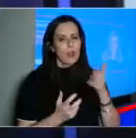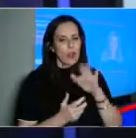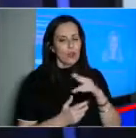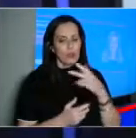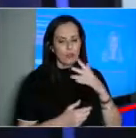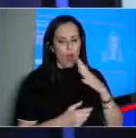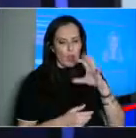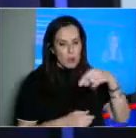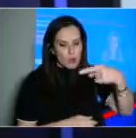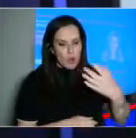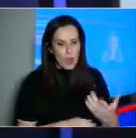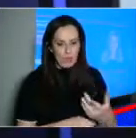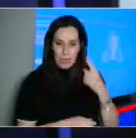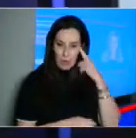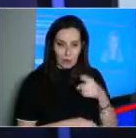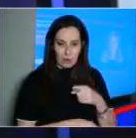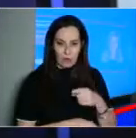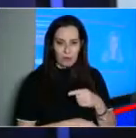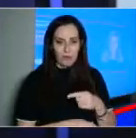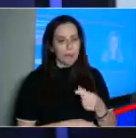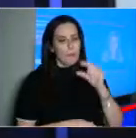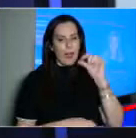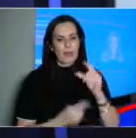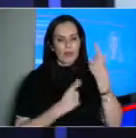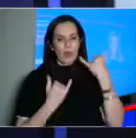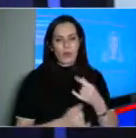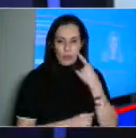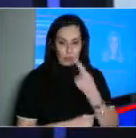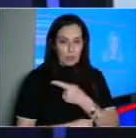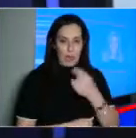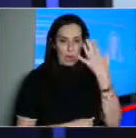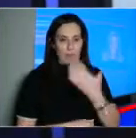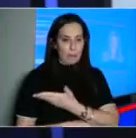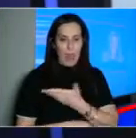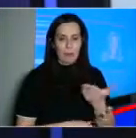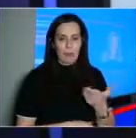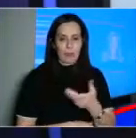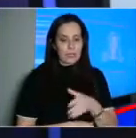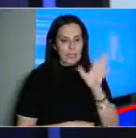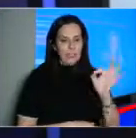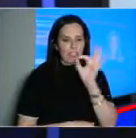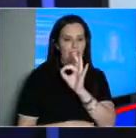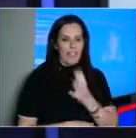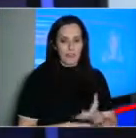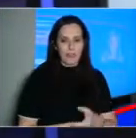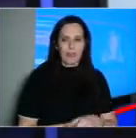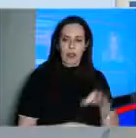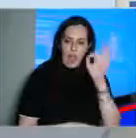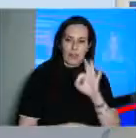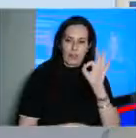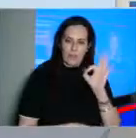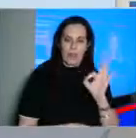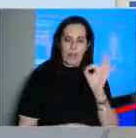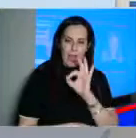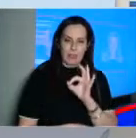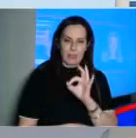שני דורות, שלדעתי ממעיט במה שקורה היום. תסתכלי על המספרים. זה אפס ואפס. עדיין, זה אפס